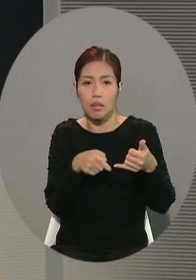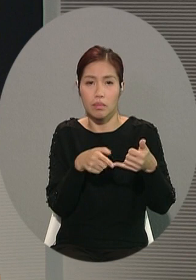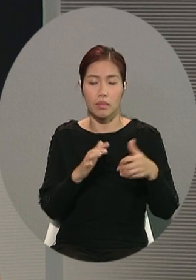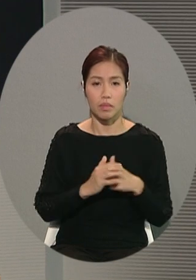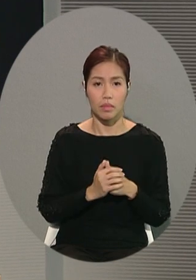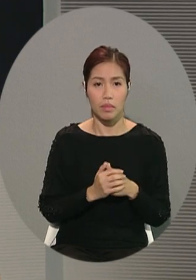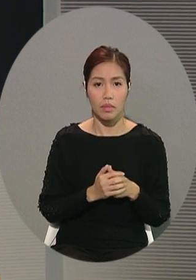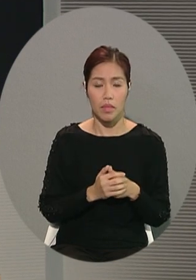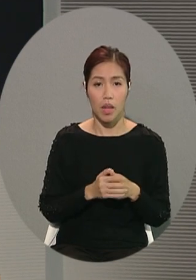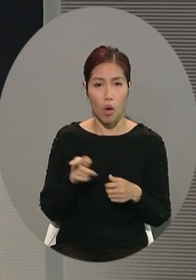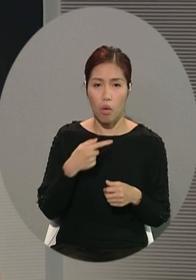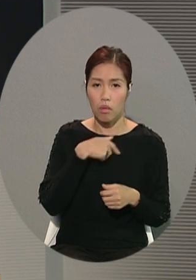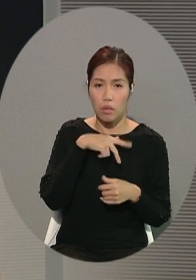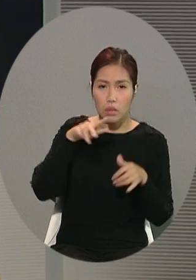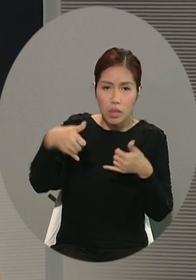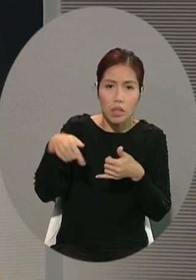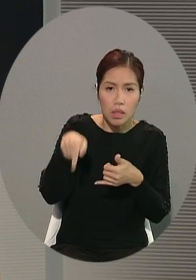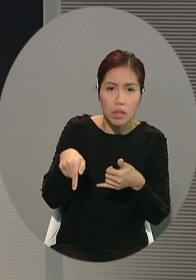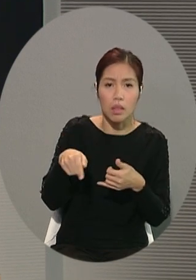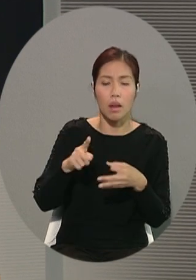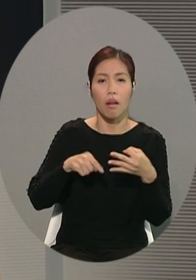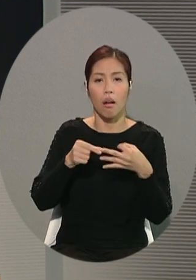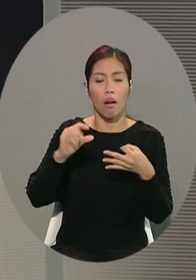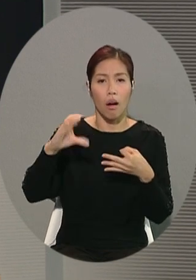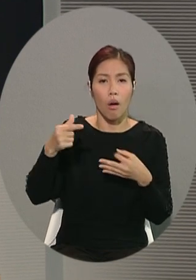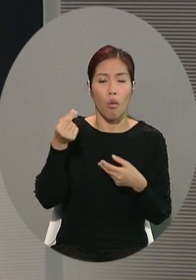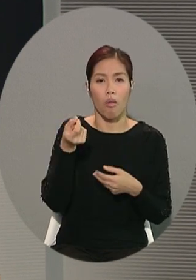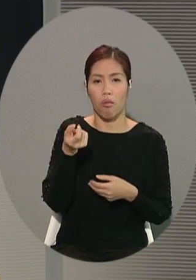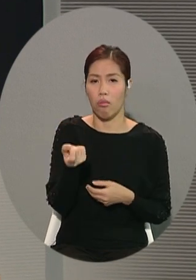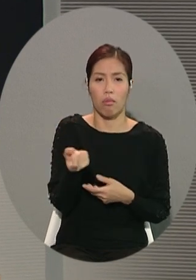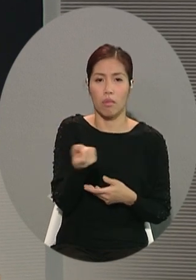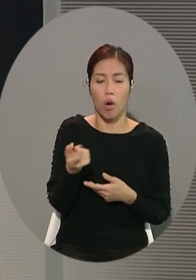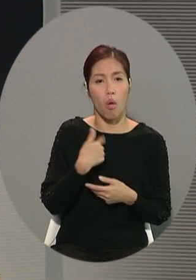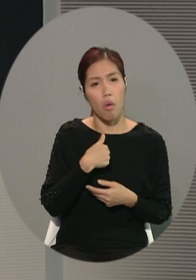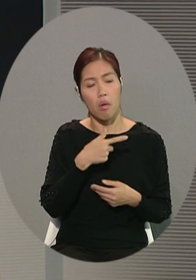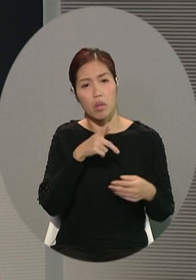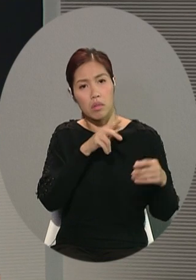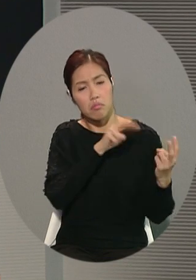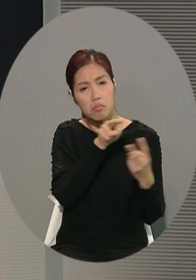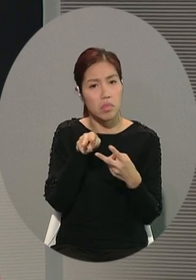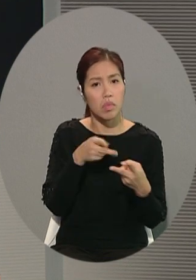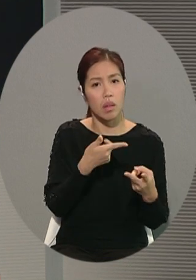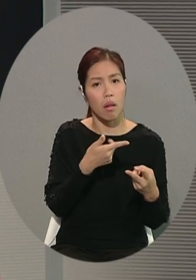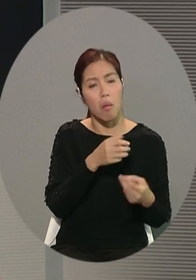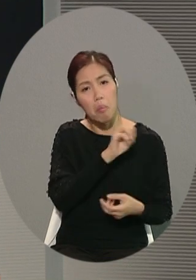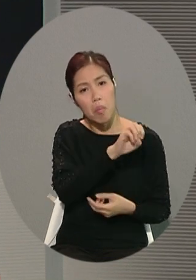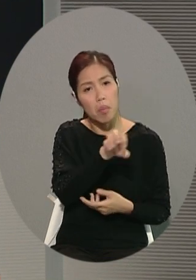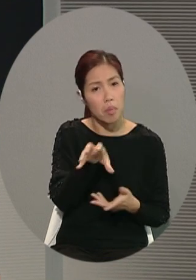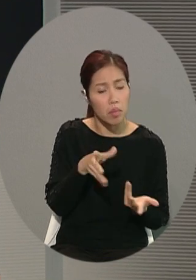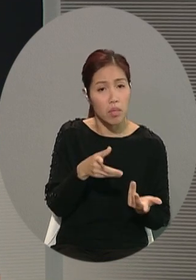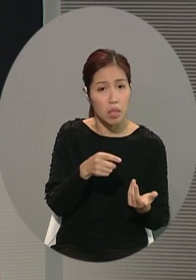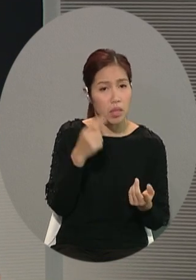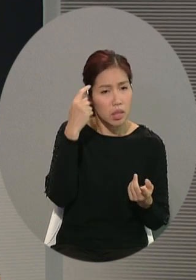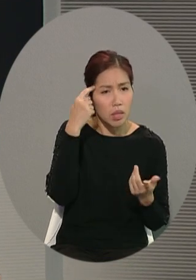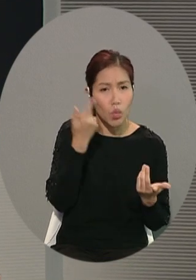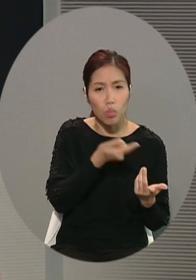先生咧嘅次數真係屈指可數嘅。咁而我認識好多街坊咧，我問翻佢哋咧，咁其實佢哋都真係。知道的事